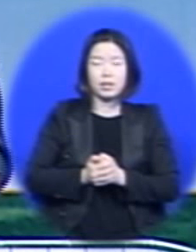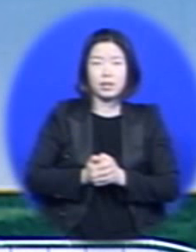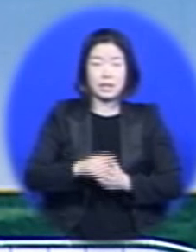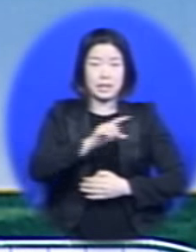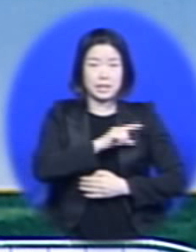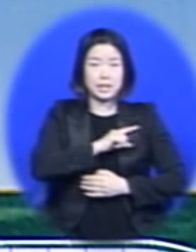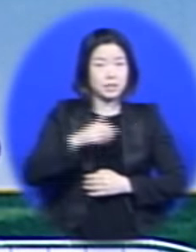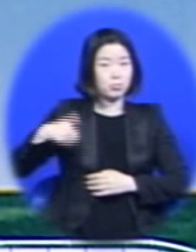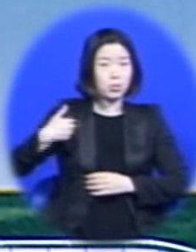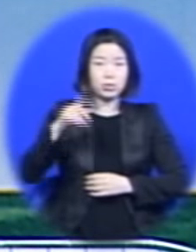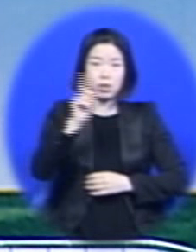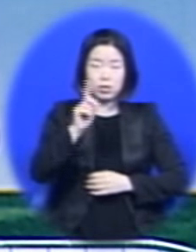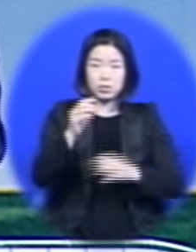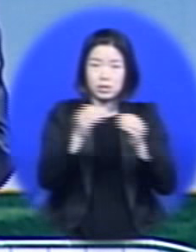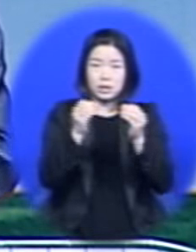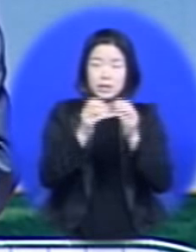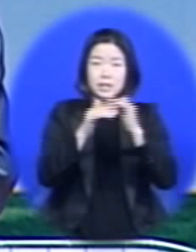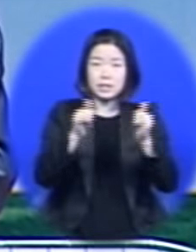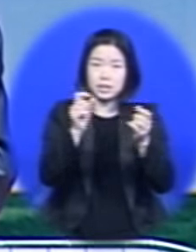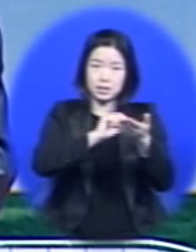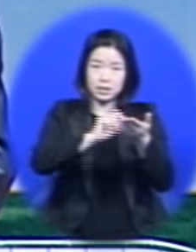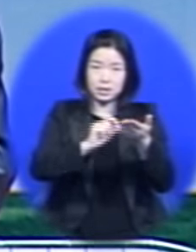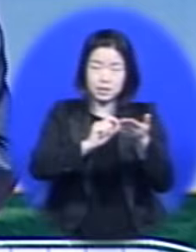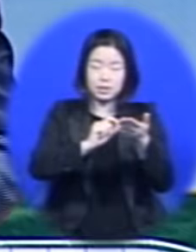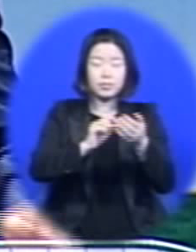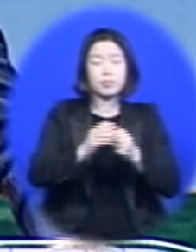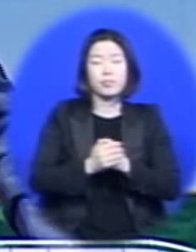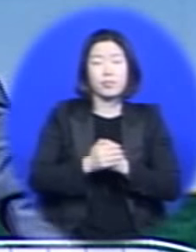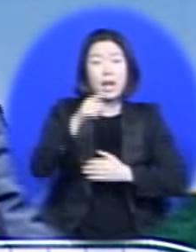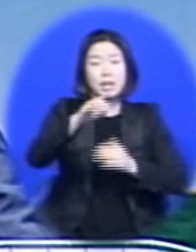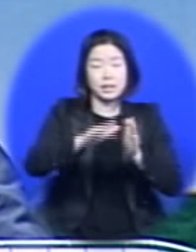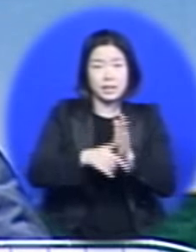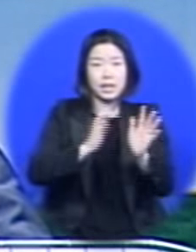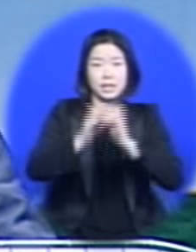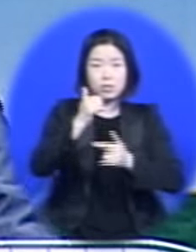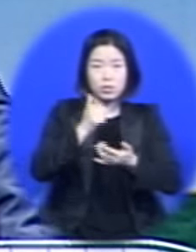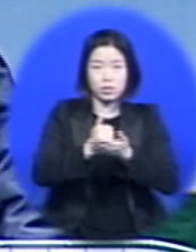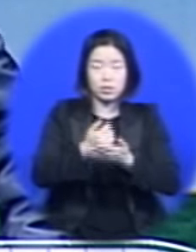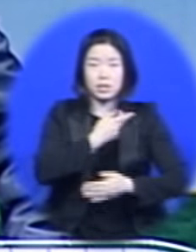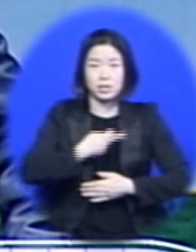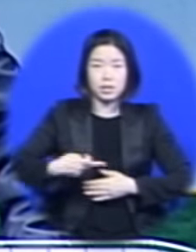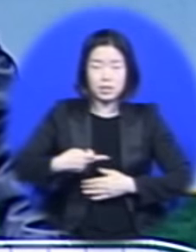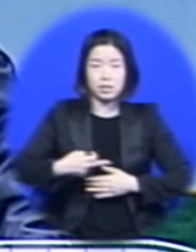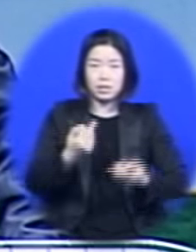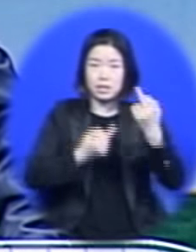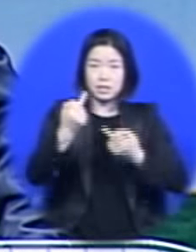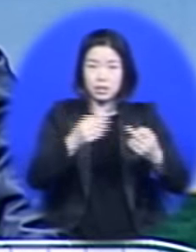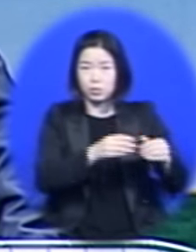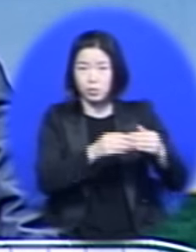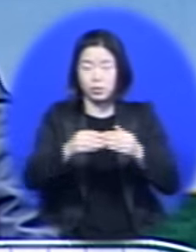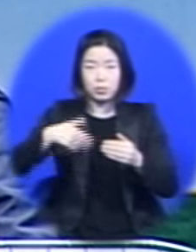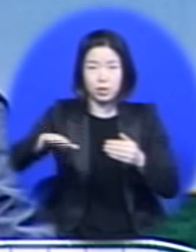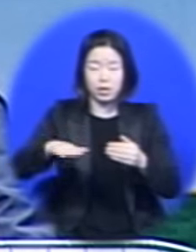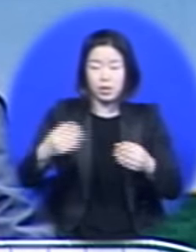이름이 알려지지 않은 어느 시인이 쓴 글입니다. 그때 예수께서 제자들을 산으로 데리고 올라가